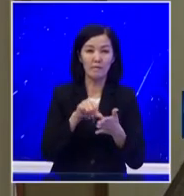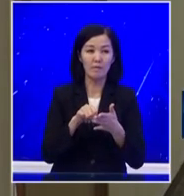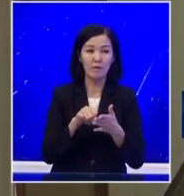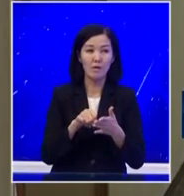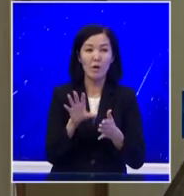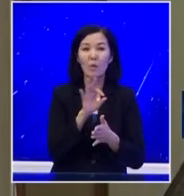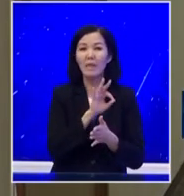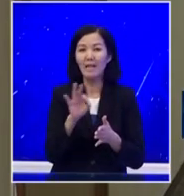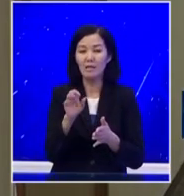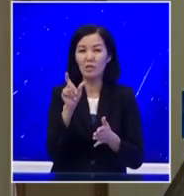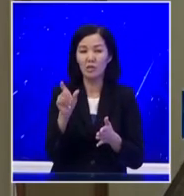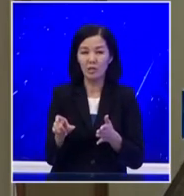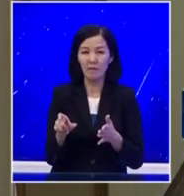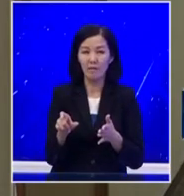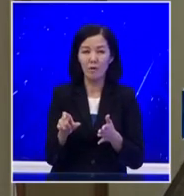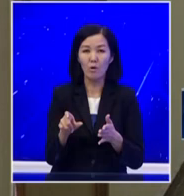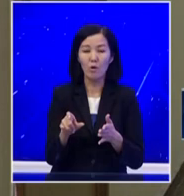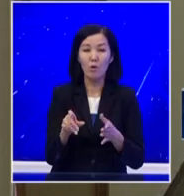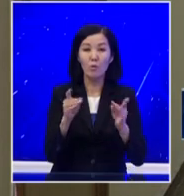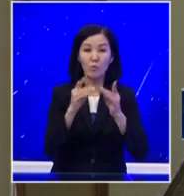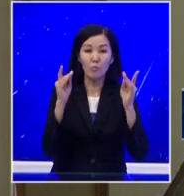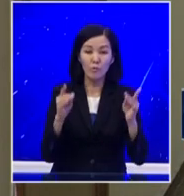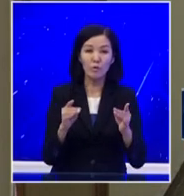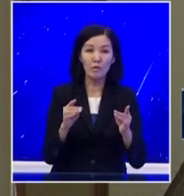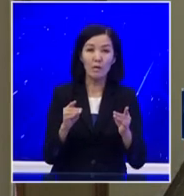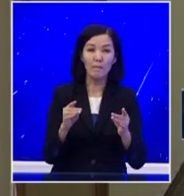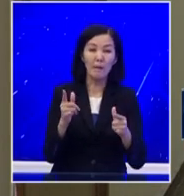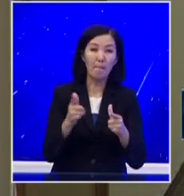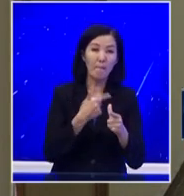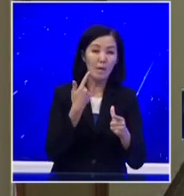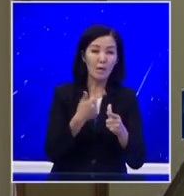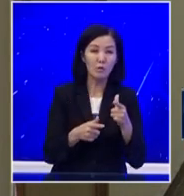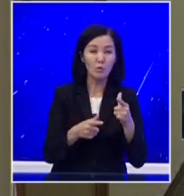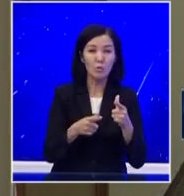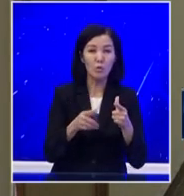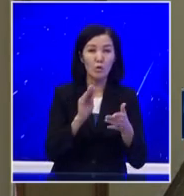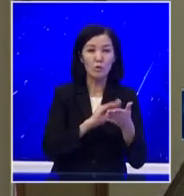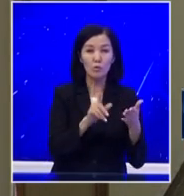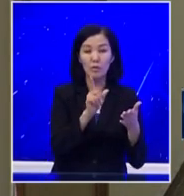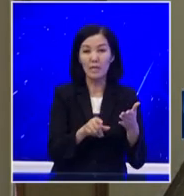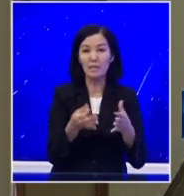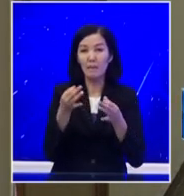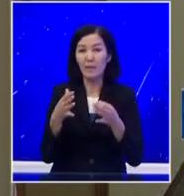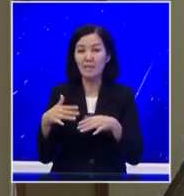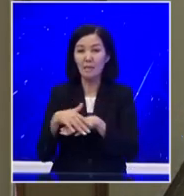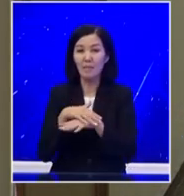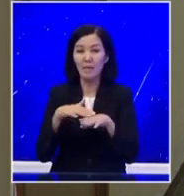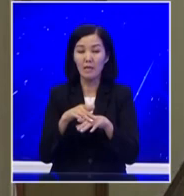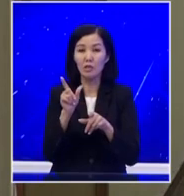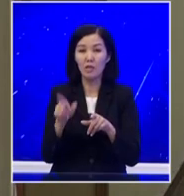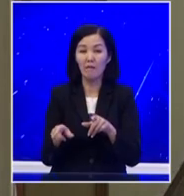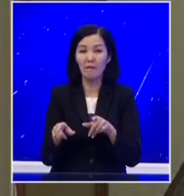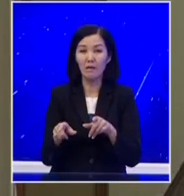он не только является мостиком между журналистами и простыми жителями вот это человек идет